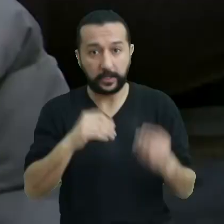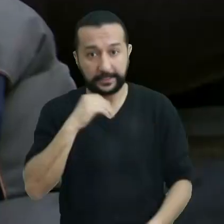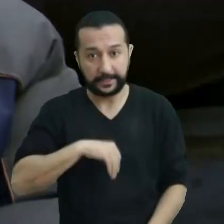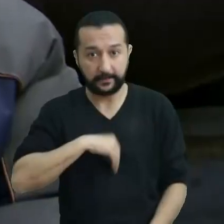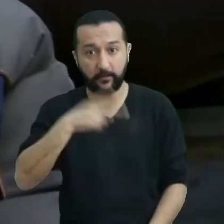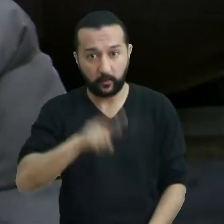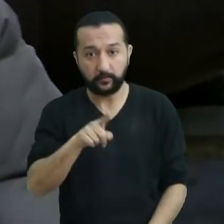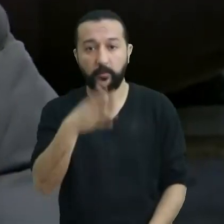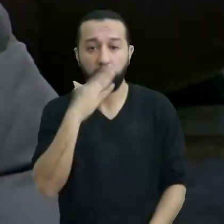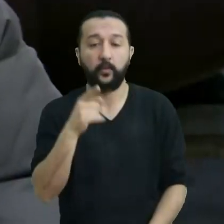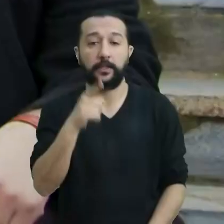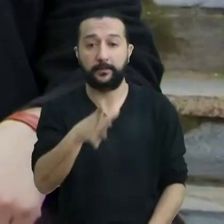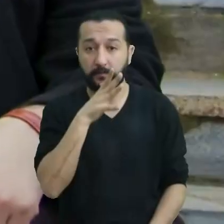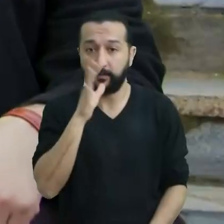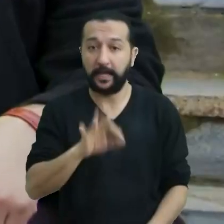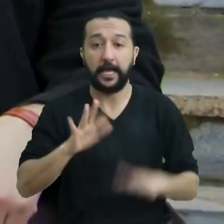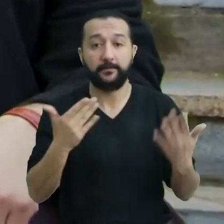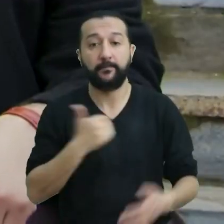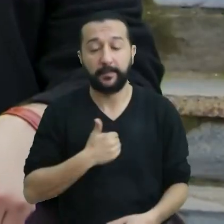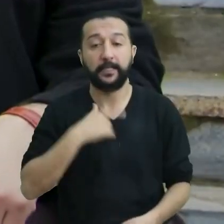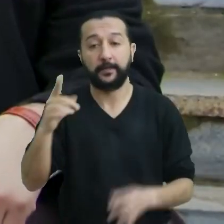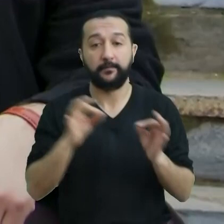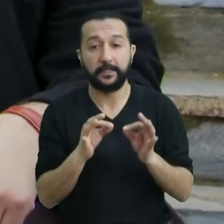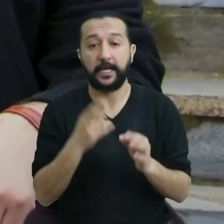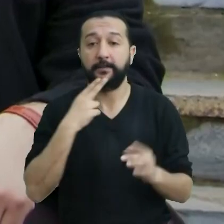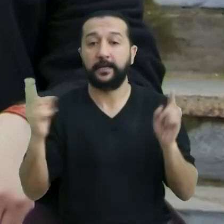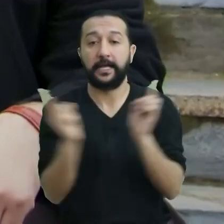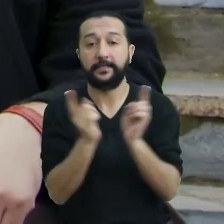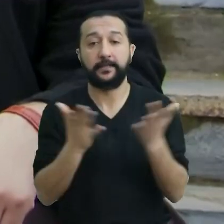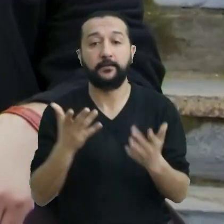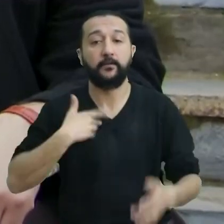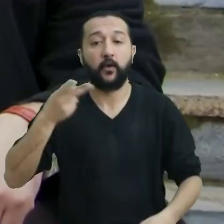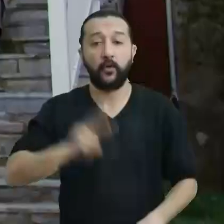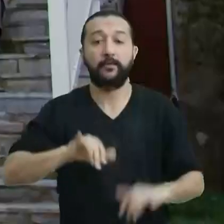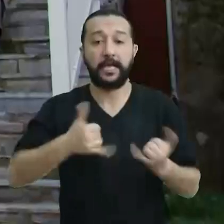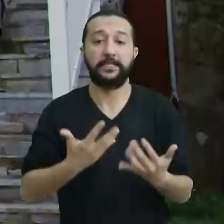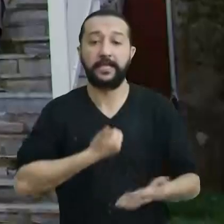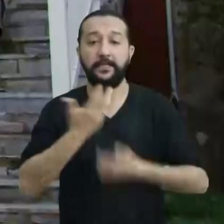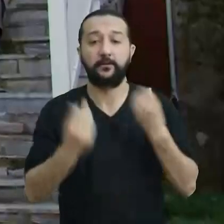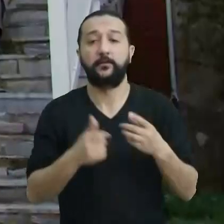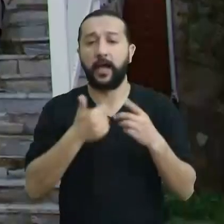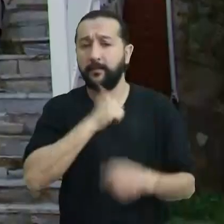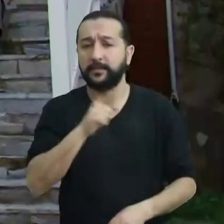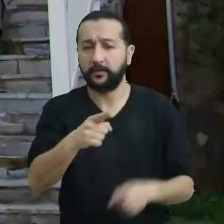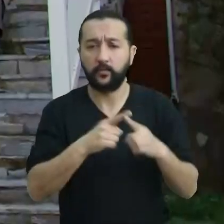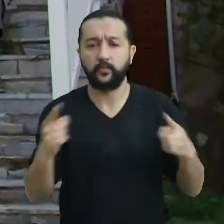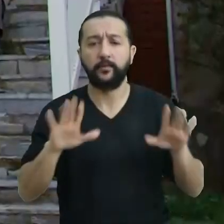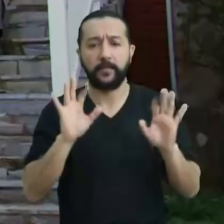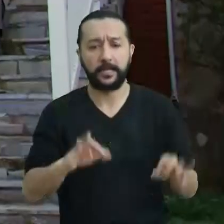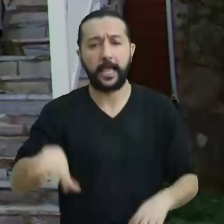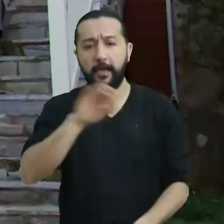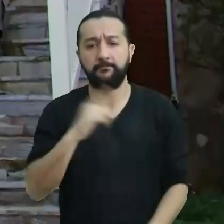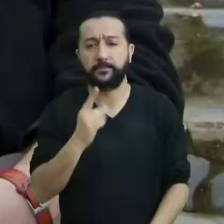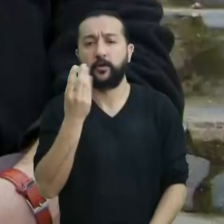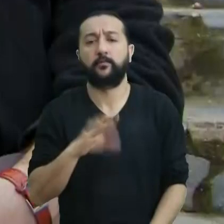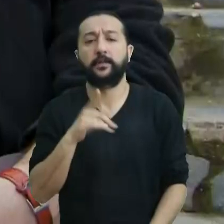da öldün mü? Yok. Sen biliyor musun acaba ama ben Başak Hanım'ın karşısında nasıl ölüp ölüp dirildim? Ya Şükrü abi sen de uzatma artık. Bak kimseye